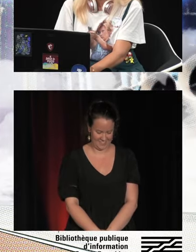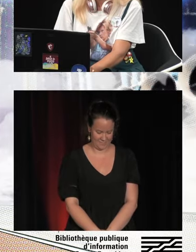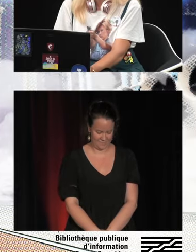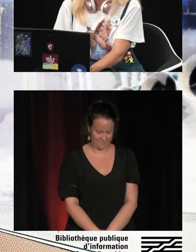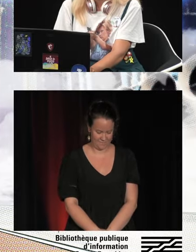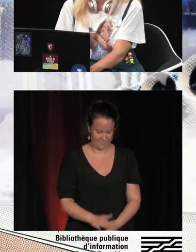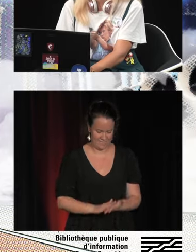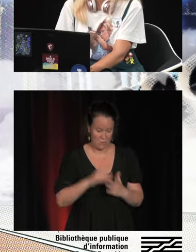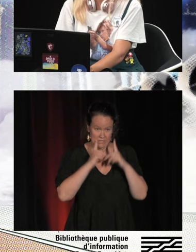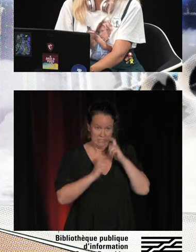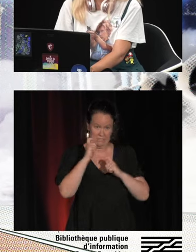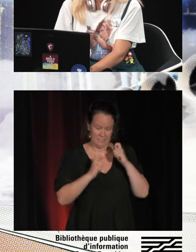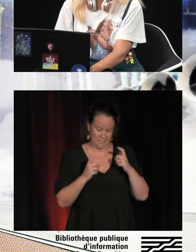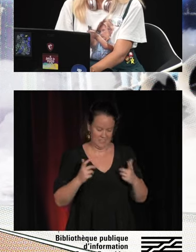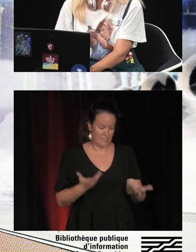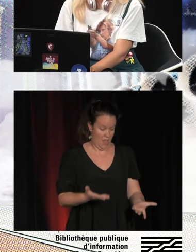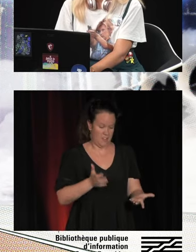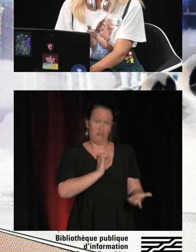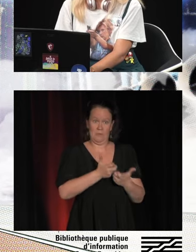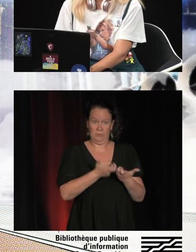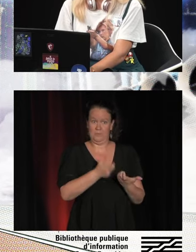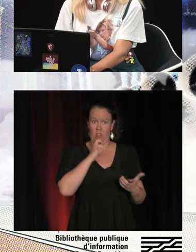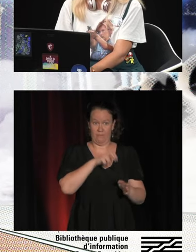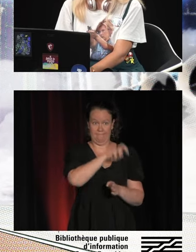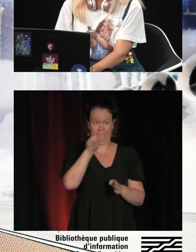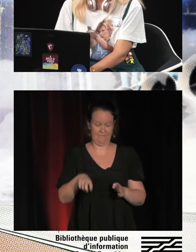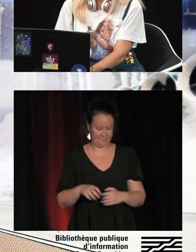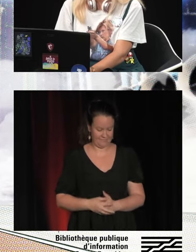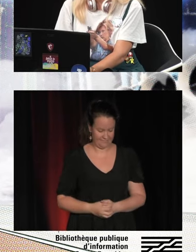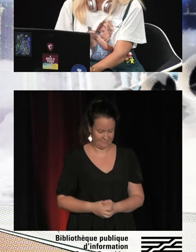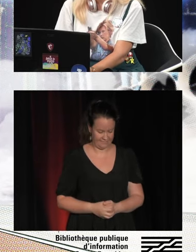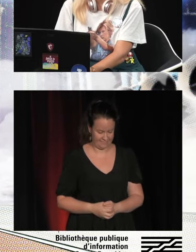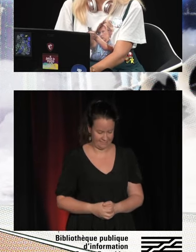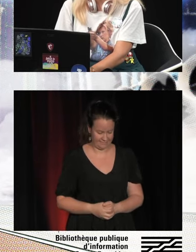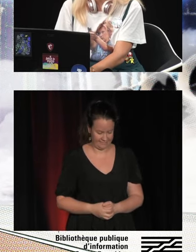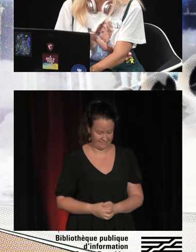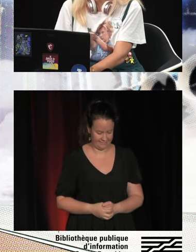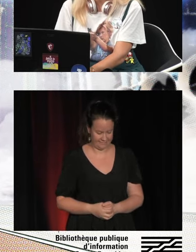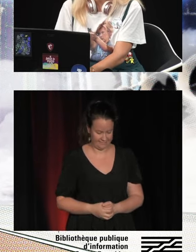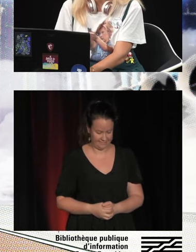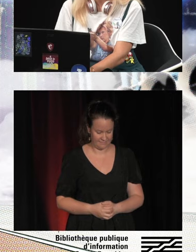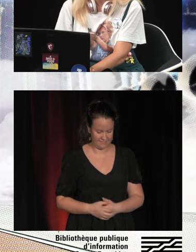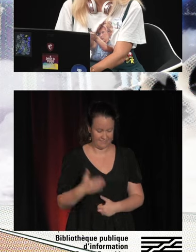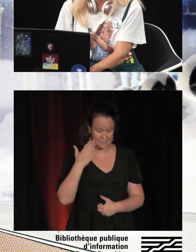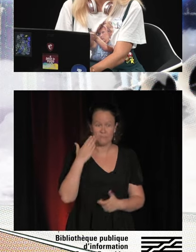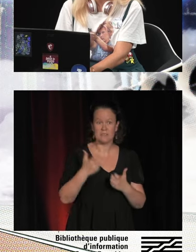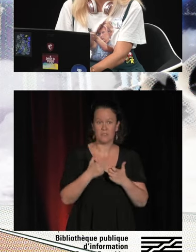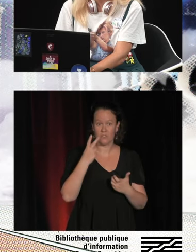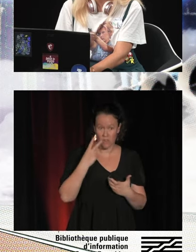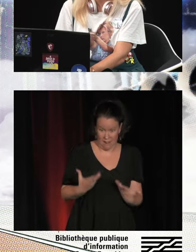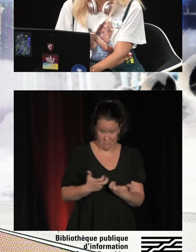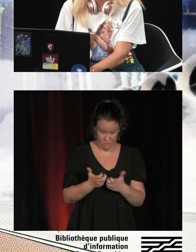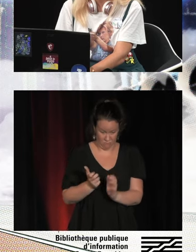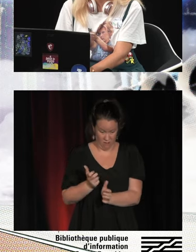Je vais être méga prudente. Bah voilà. Si vous mettez le ralenti, à aucun moment ma chaussure ne touche le chien. Hein, mais...